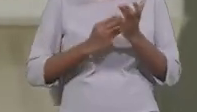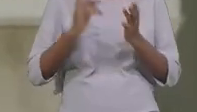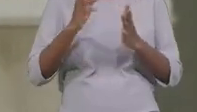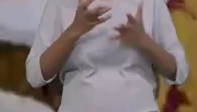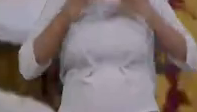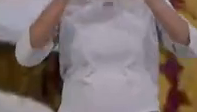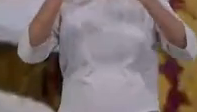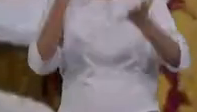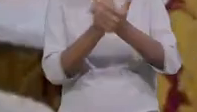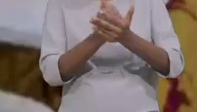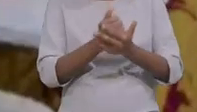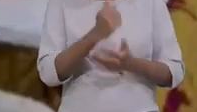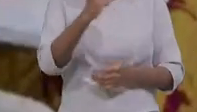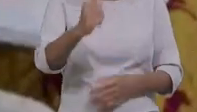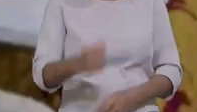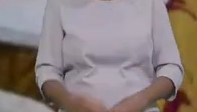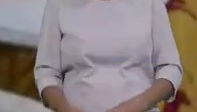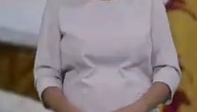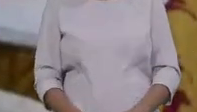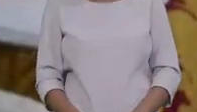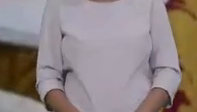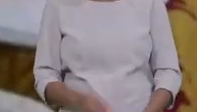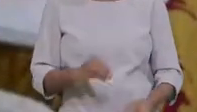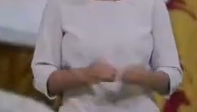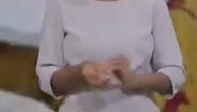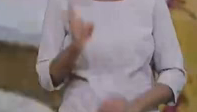quelqu'un crie Amen.